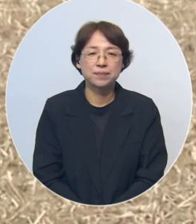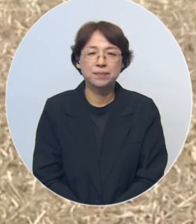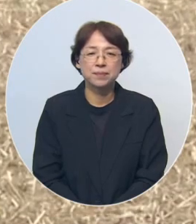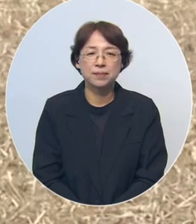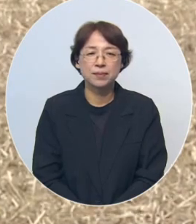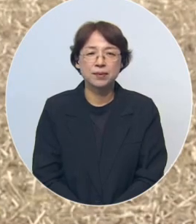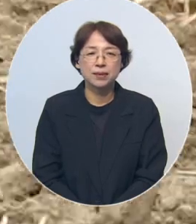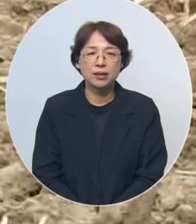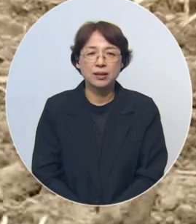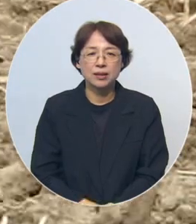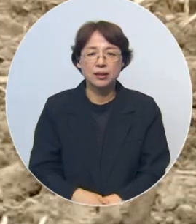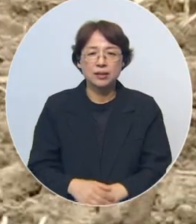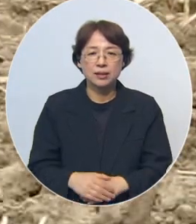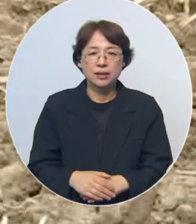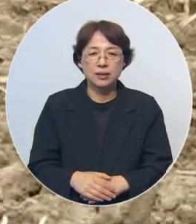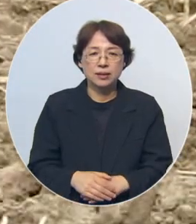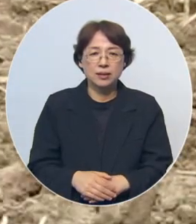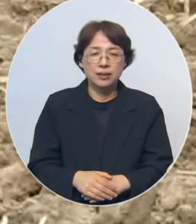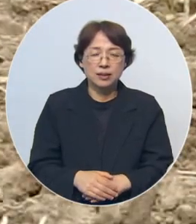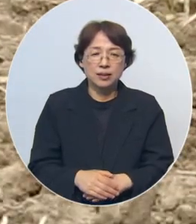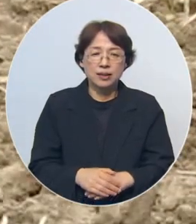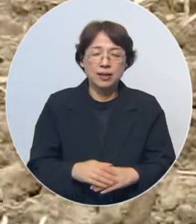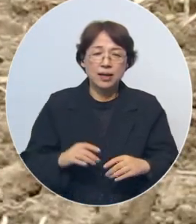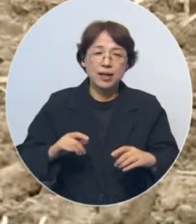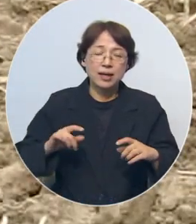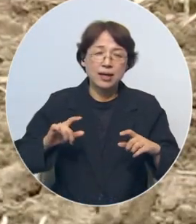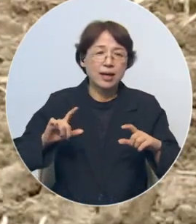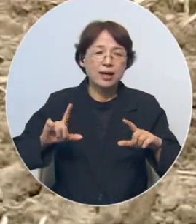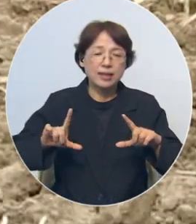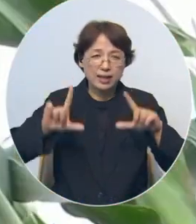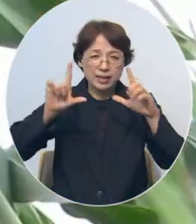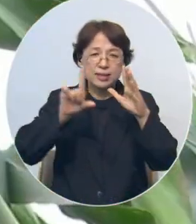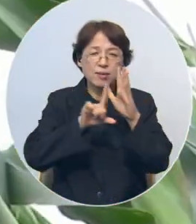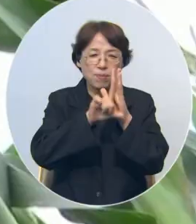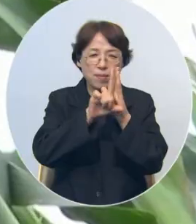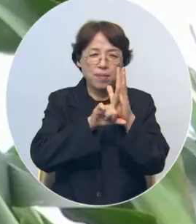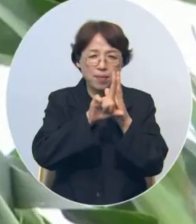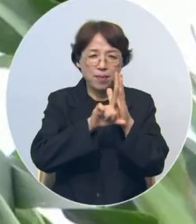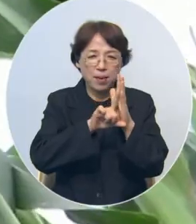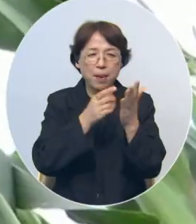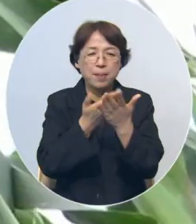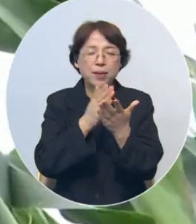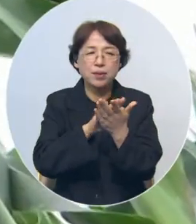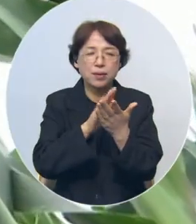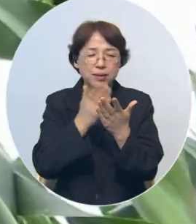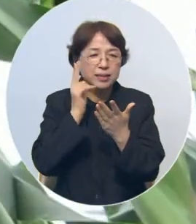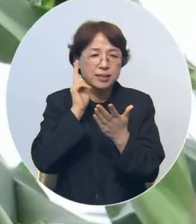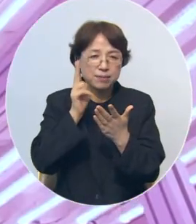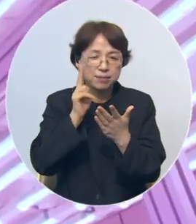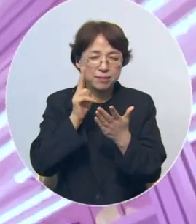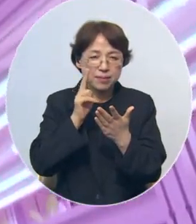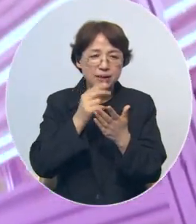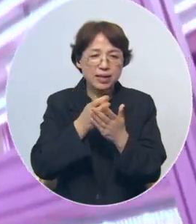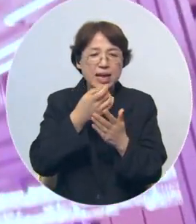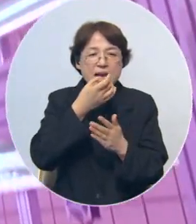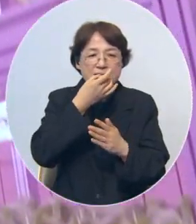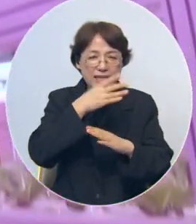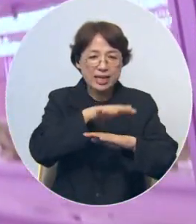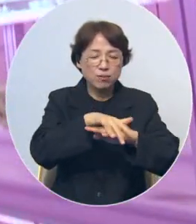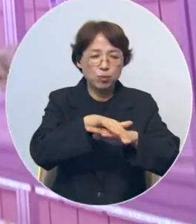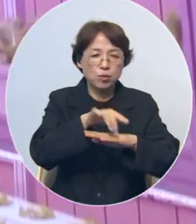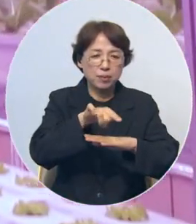지정학적 리스크가 확대되고 이상기후가 잦아지면서 식량 안보에 대한 각국의 고민이 커지고 있습니다.